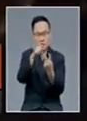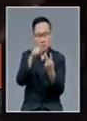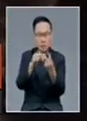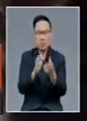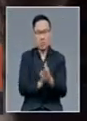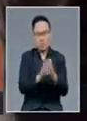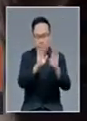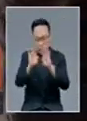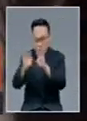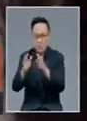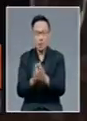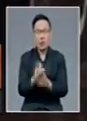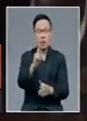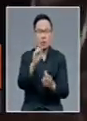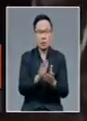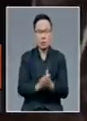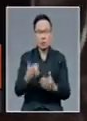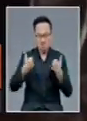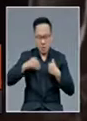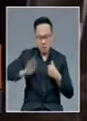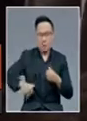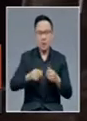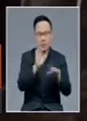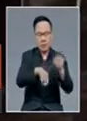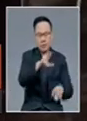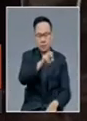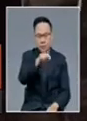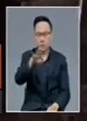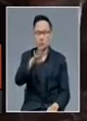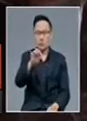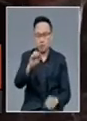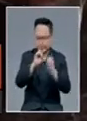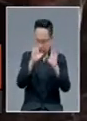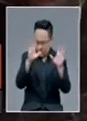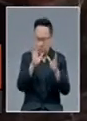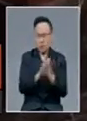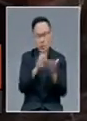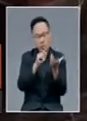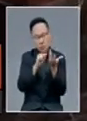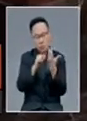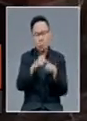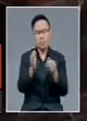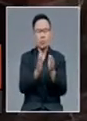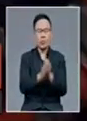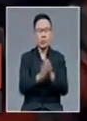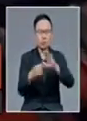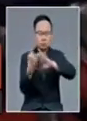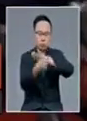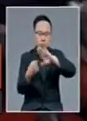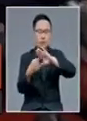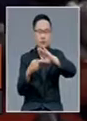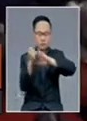นวนต่อสายพันธุ์อย่างน้อยอยู่ที่300ไปจนถึง400ตัวแล้วก็จะกระจายอยู่ใน20รัฐของสหรัฐอเม